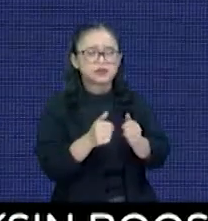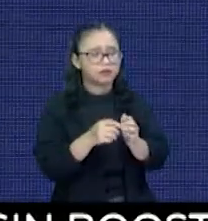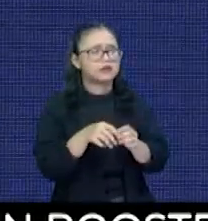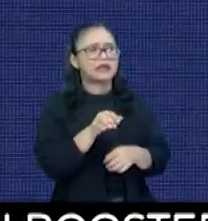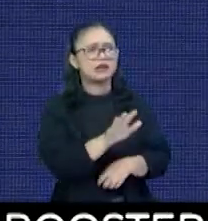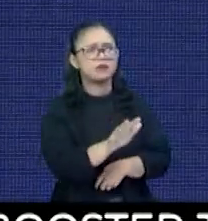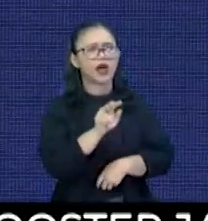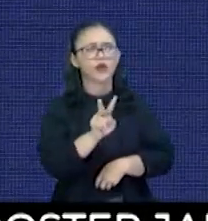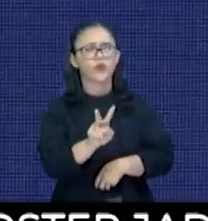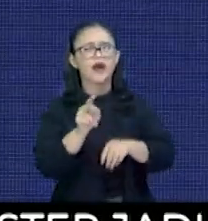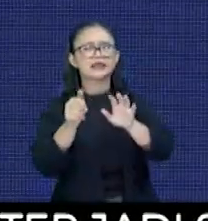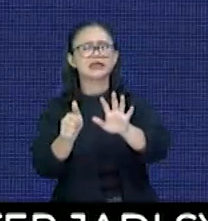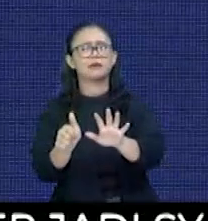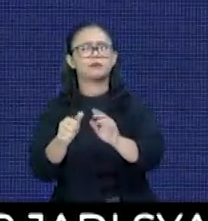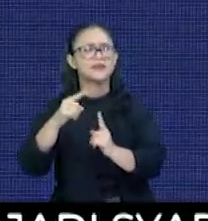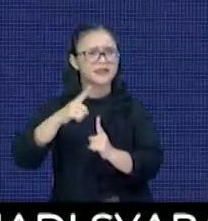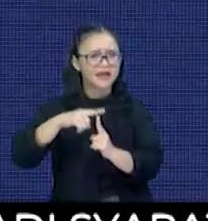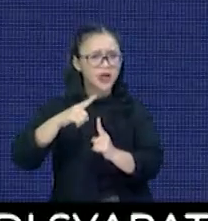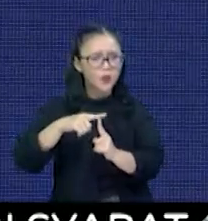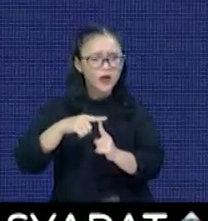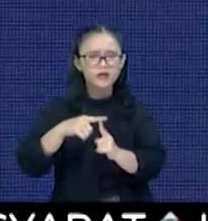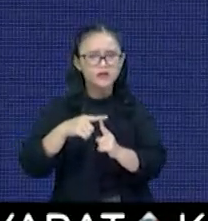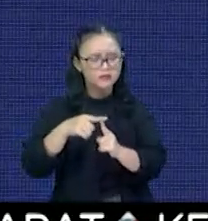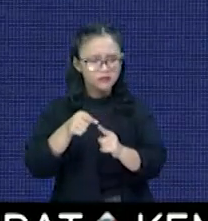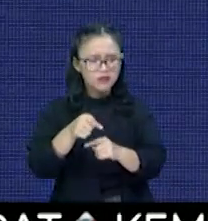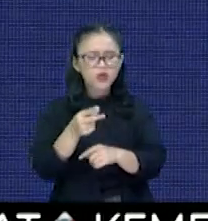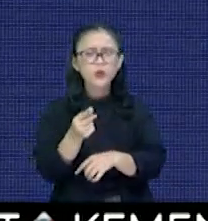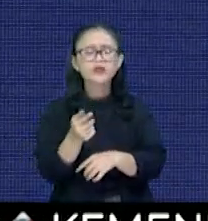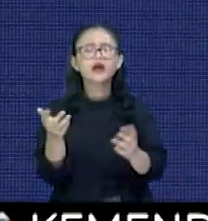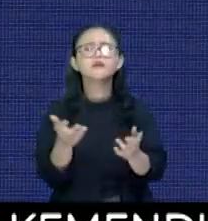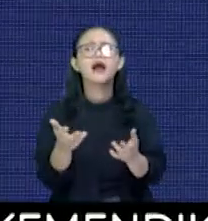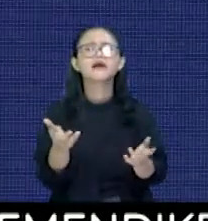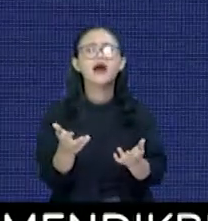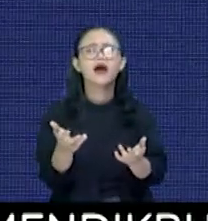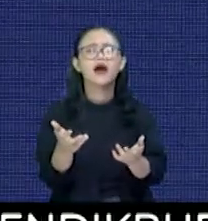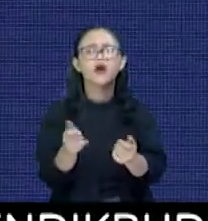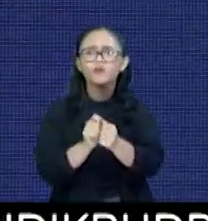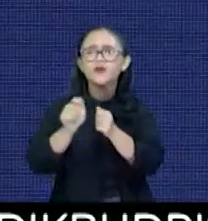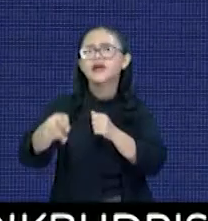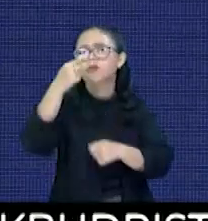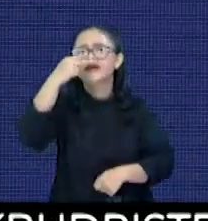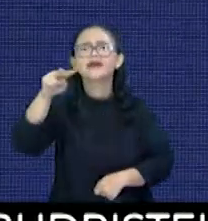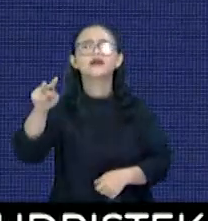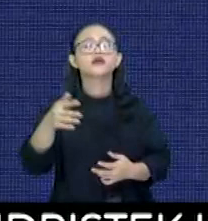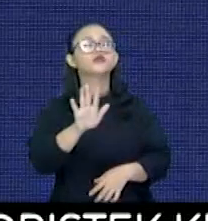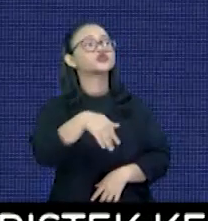itu 526 triliun gimana mau kita terus terus kan Coba CCTV